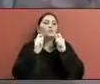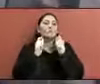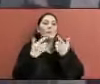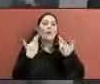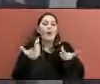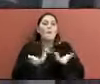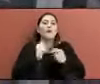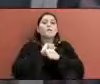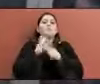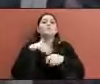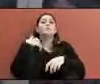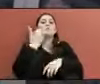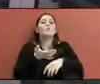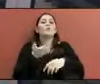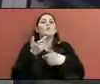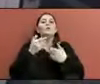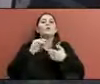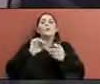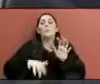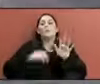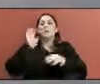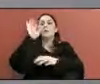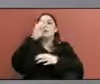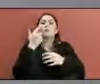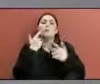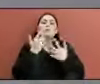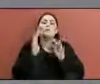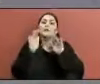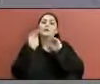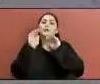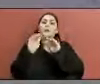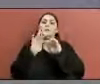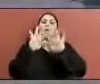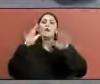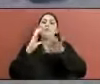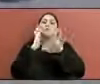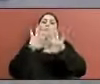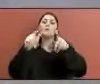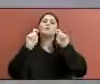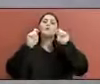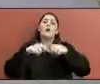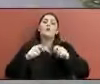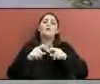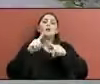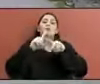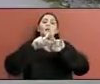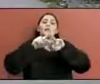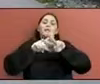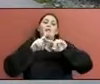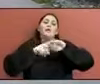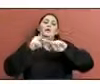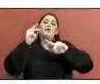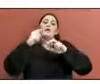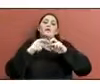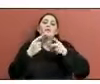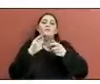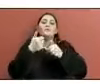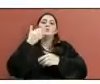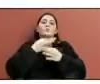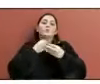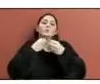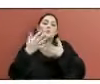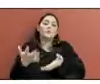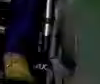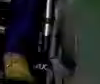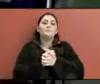da ulaşımlarını sağlayacağız. Her türlü gereken desteği sağlayacağız. Bu noktada Tahir Büyükakın Başkanımızın talimatlarını doğrultusunda hareket ediyoruz.